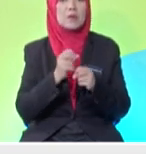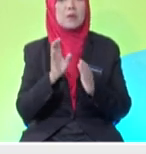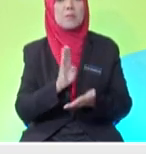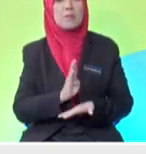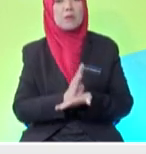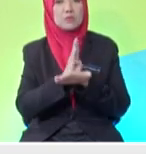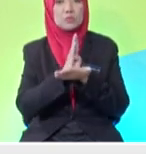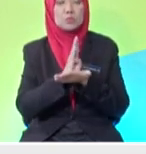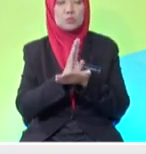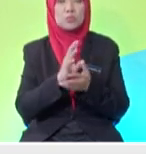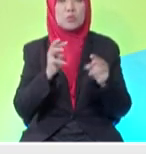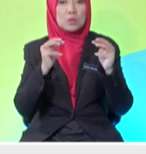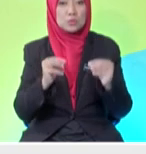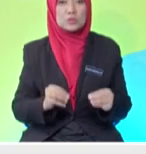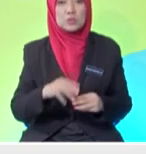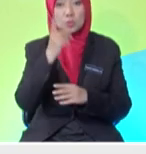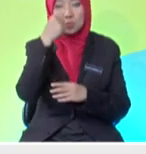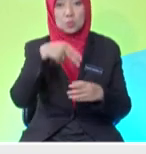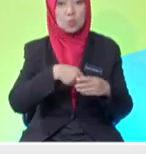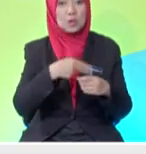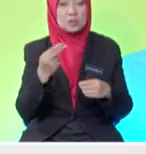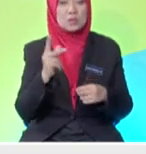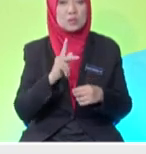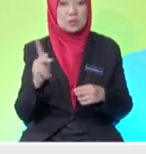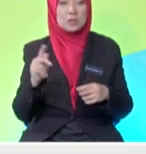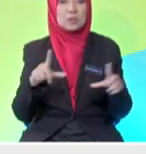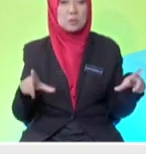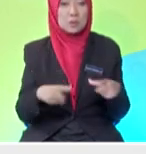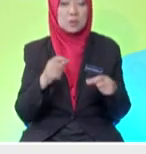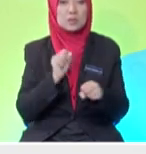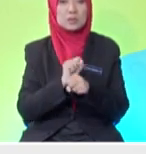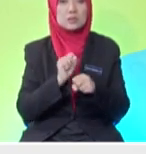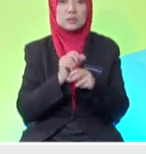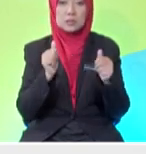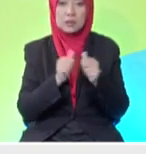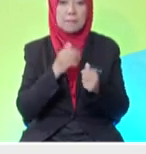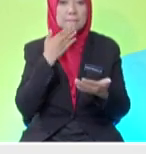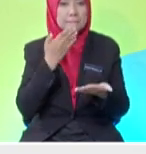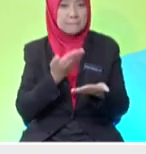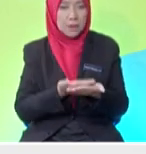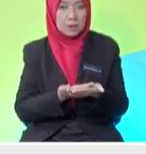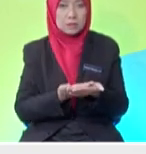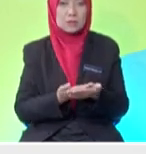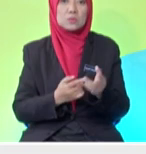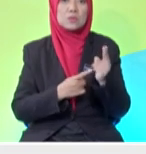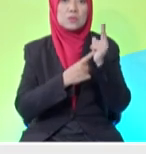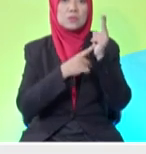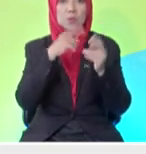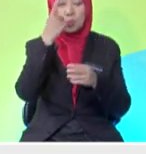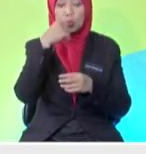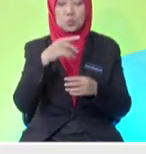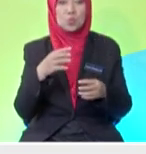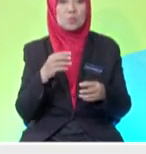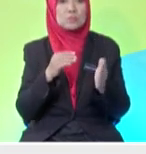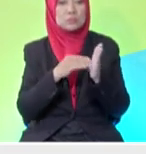manusia untuk menghasilkan ataupun melakukan pekerjaan dengan lebih baik terutamanya untuk quality yang banyak